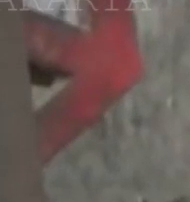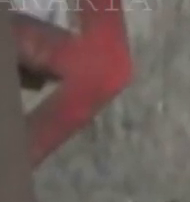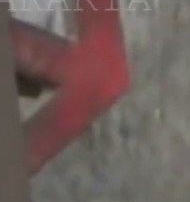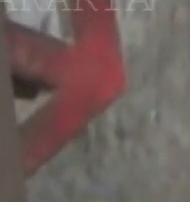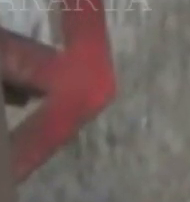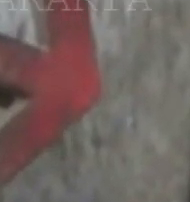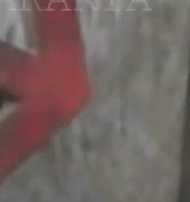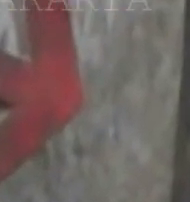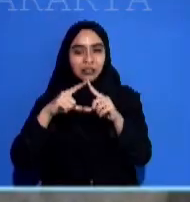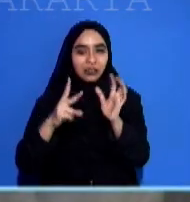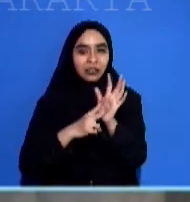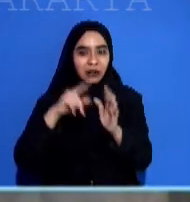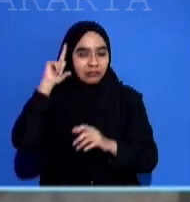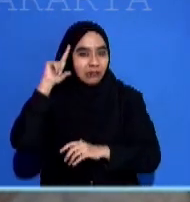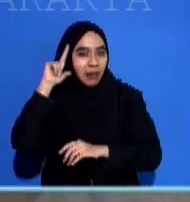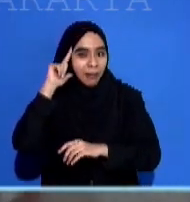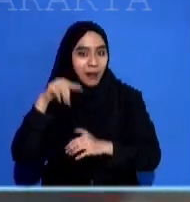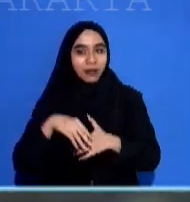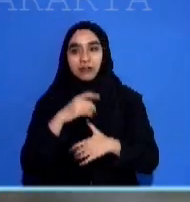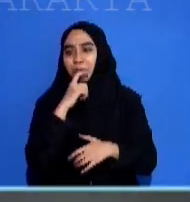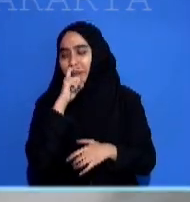slan Budi is